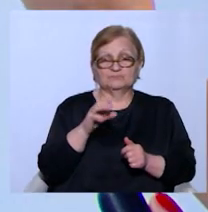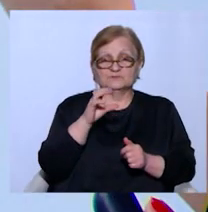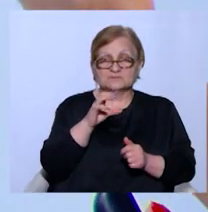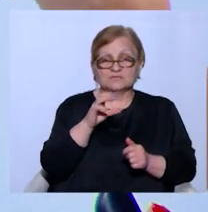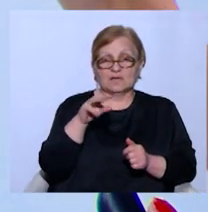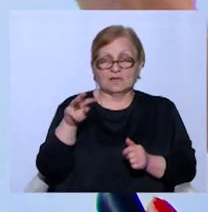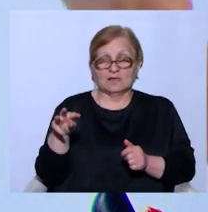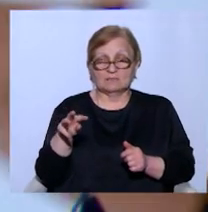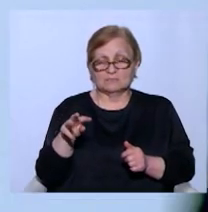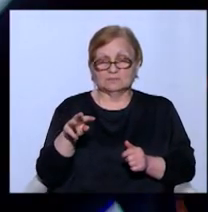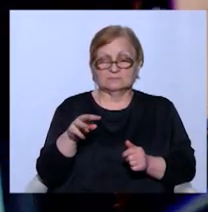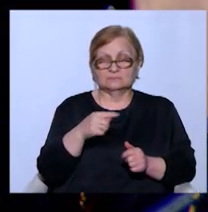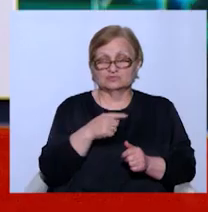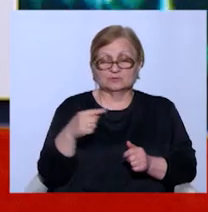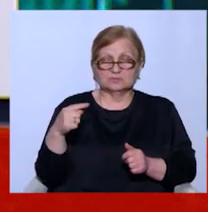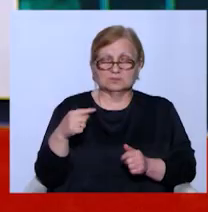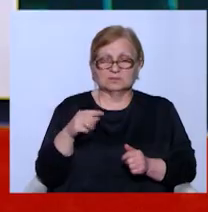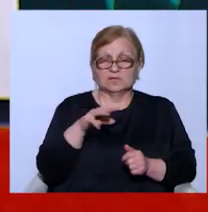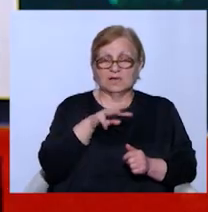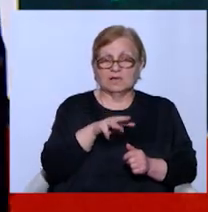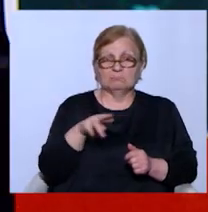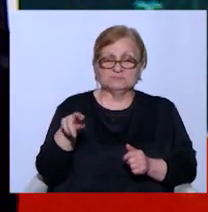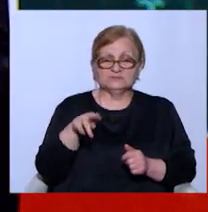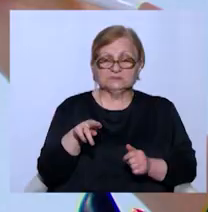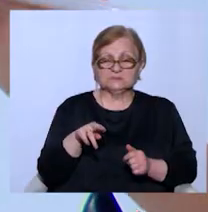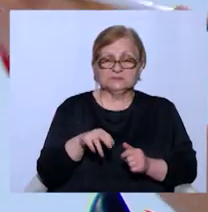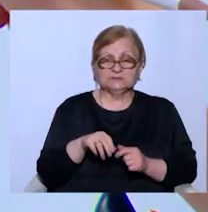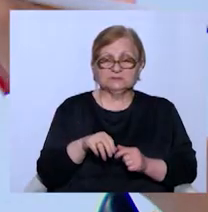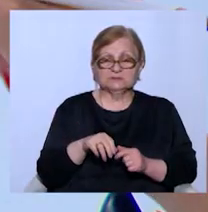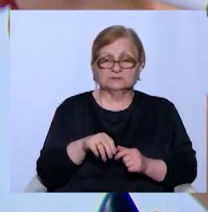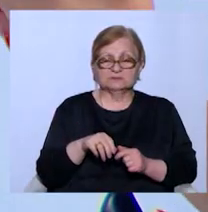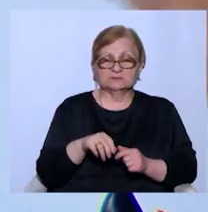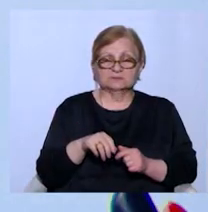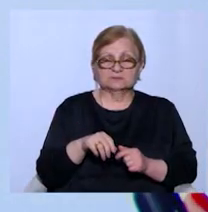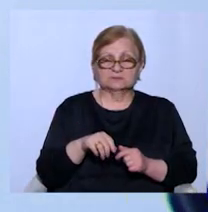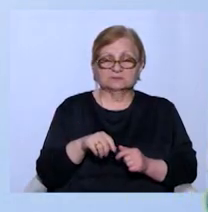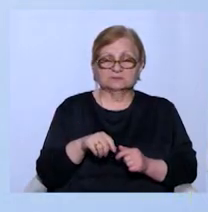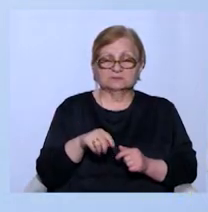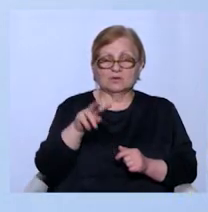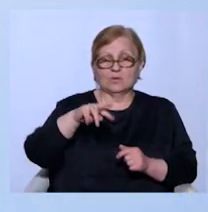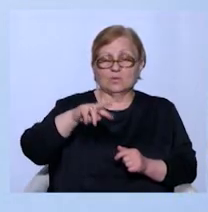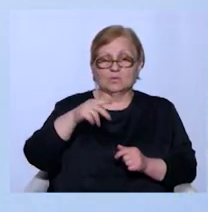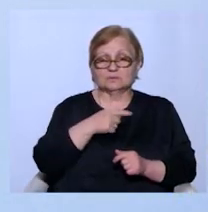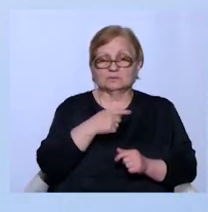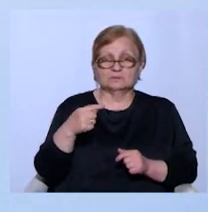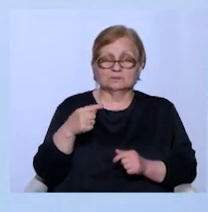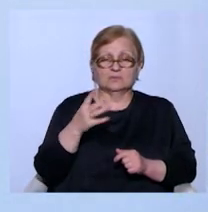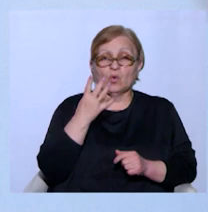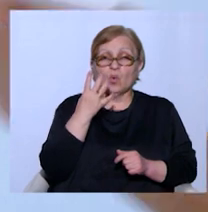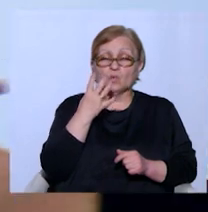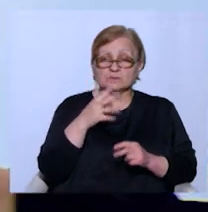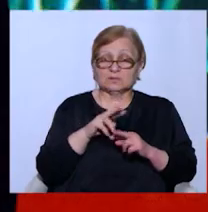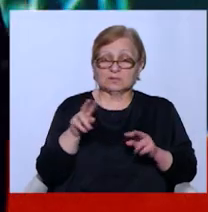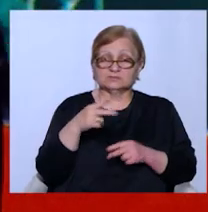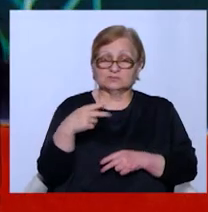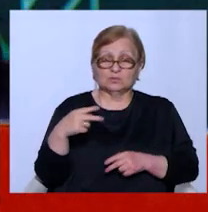CM შეფარდებული MD-სთან. აი ამას, ჩვენ ვიცით, რომ აი ეს ფარდობა არის 4 ერთეულის ტოლი.